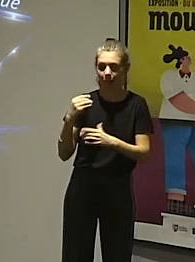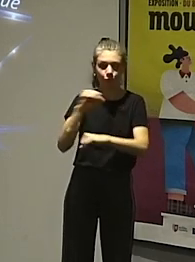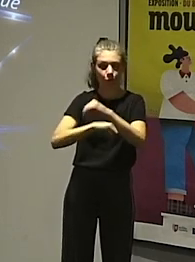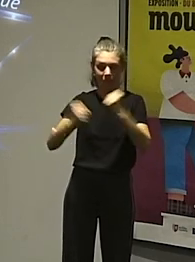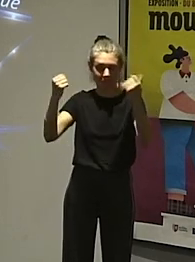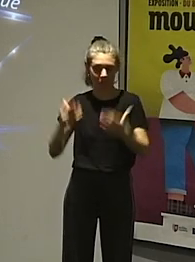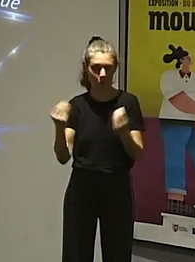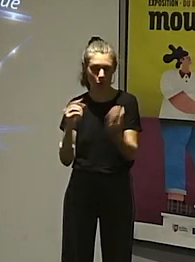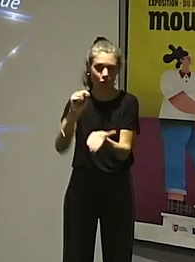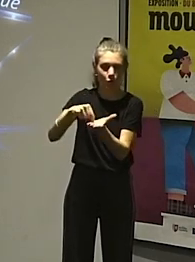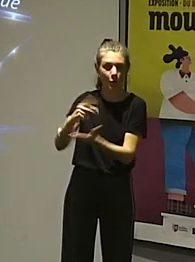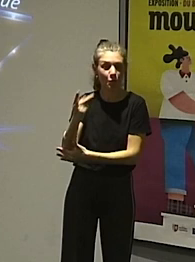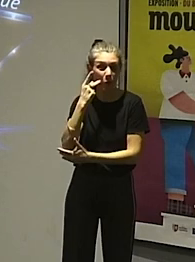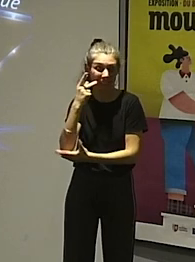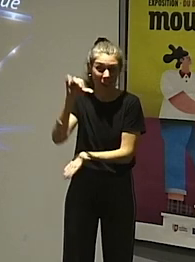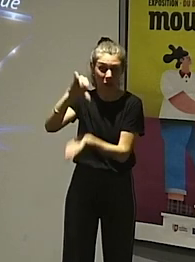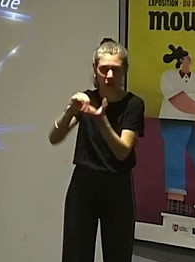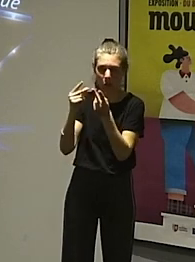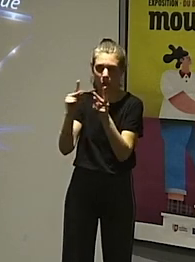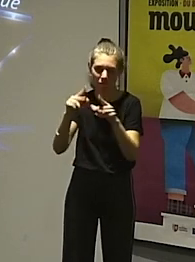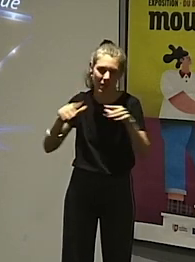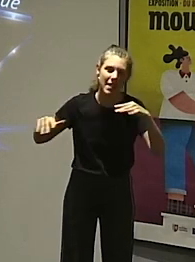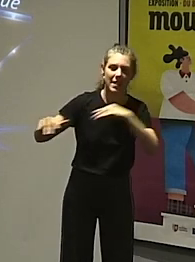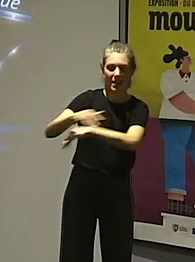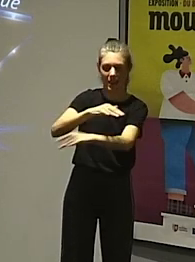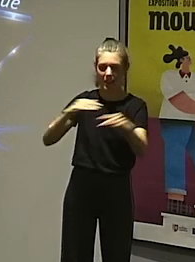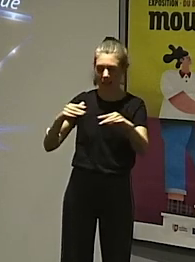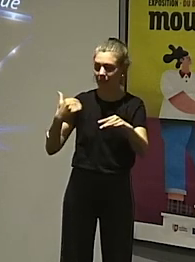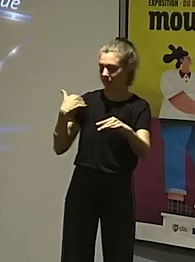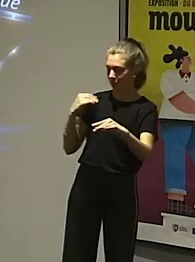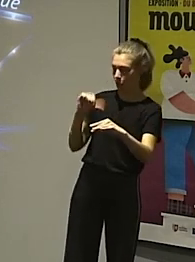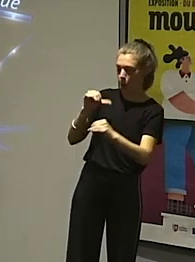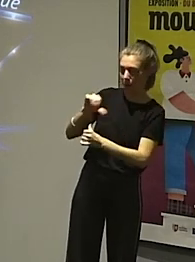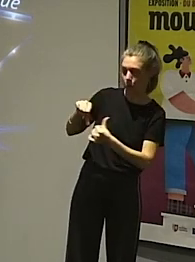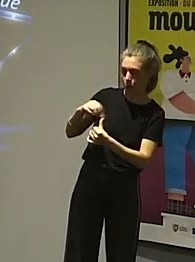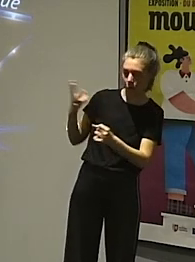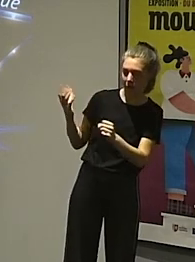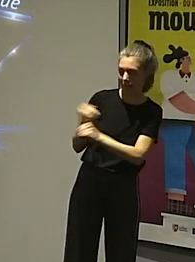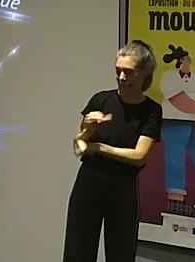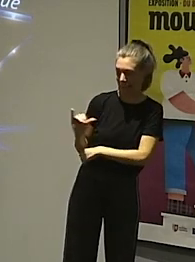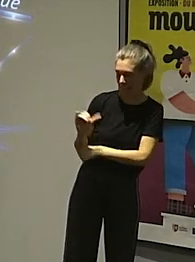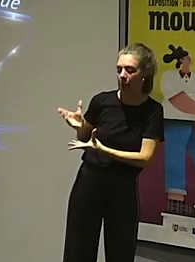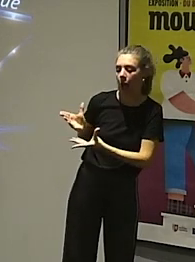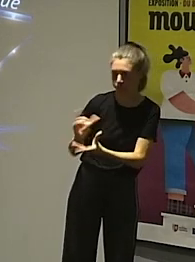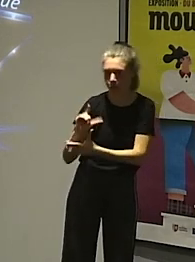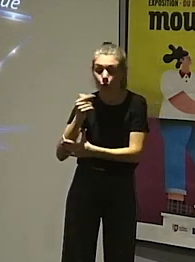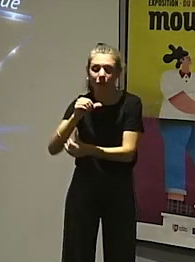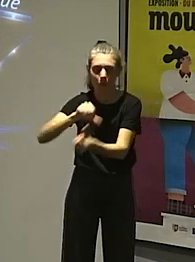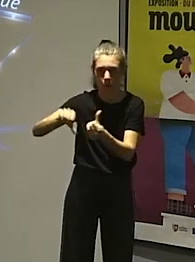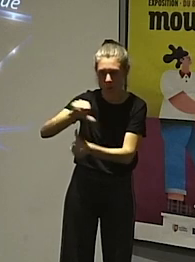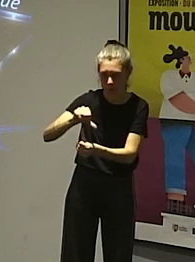pour faire un autre tournoi de tous les vainqueurs des premiers tournois. Et ceux qui gagnent ce tournoi